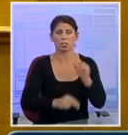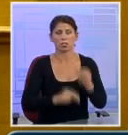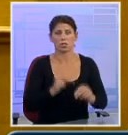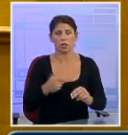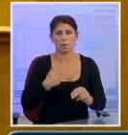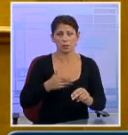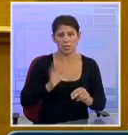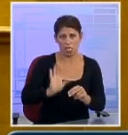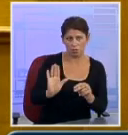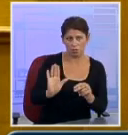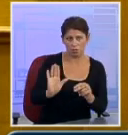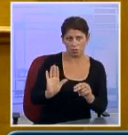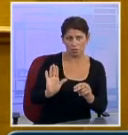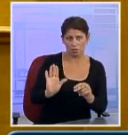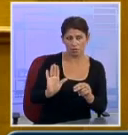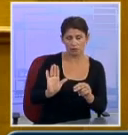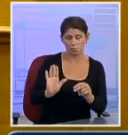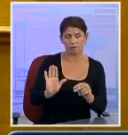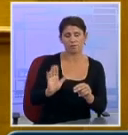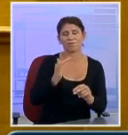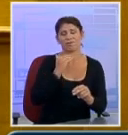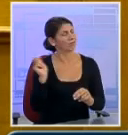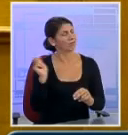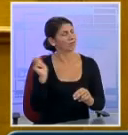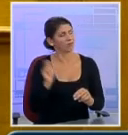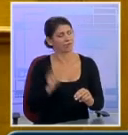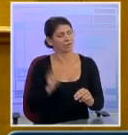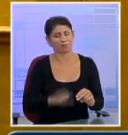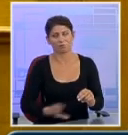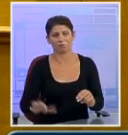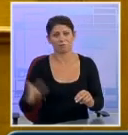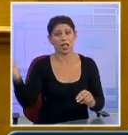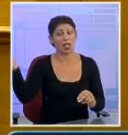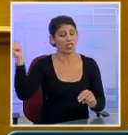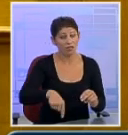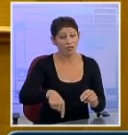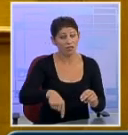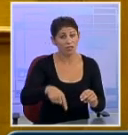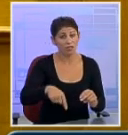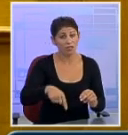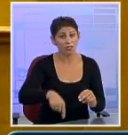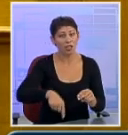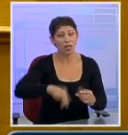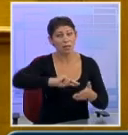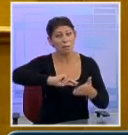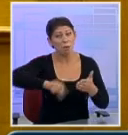μόνο από κάποια άλλα κόμματα ή από κάποιες άλλες παρέες.